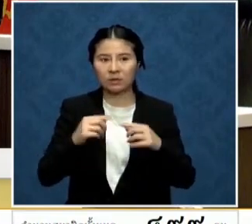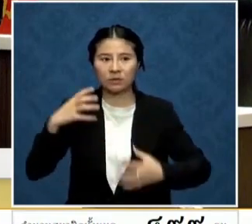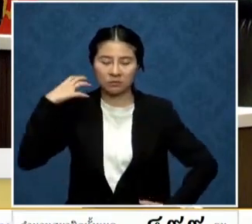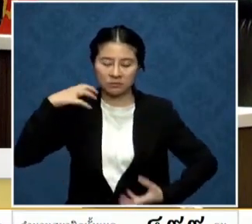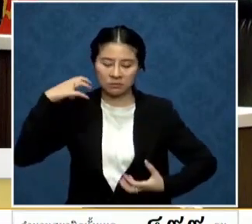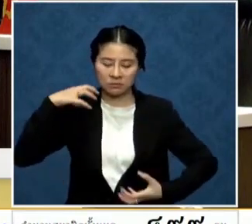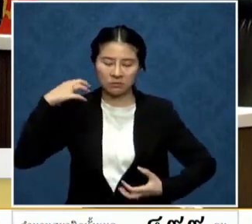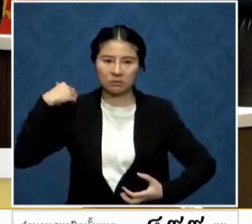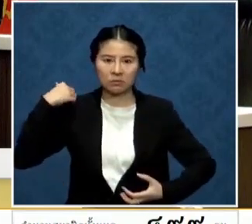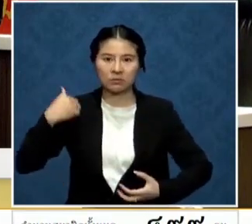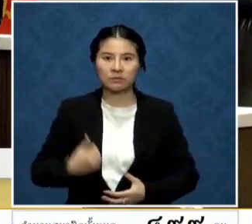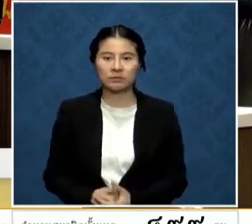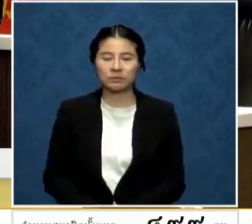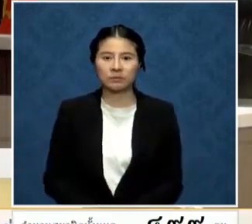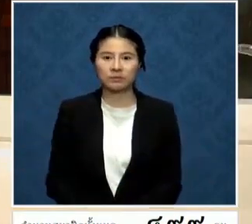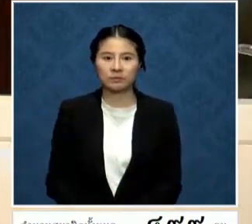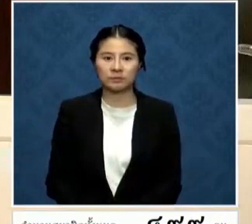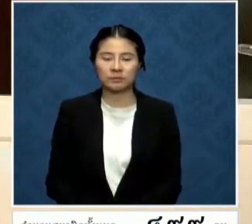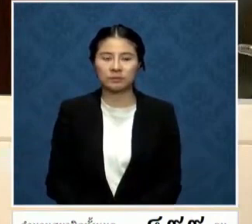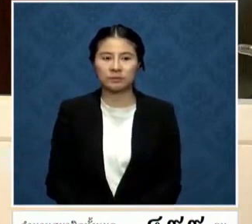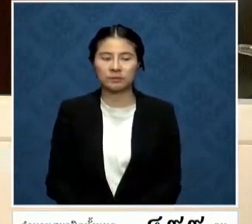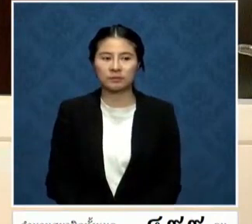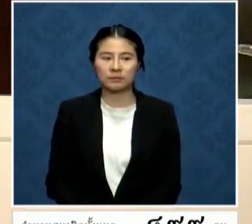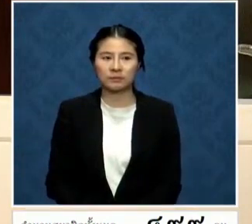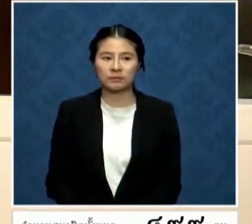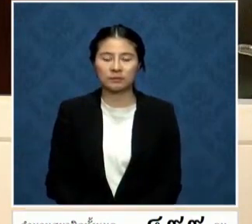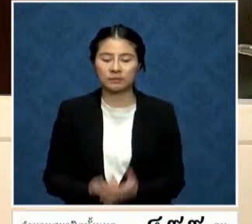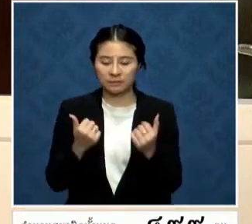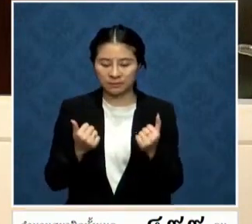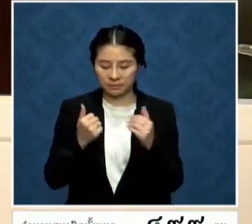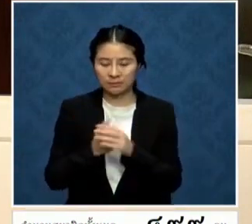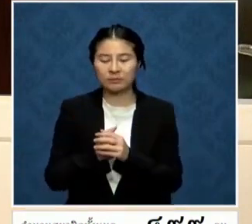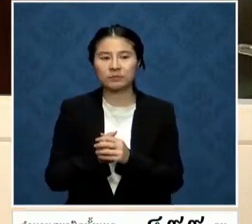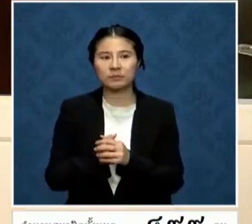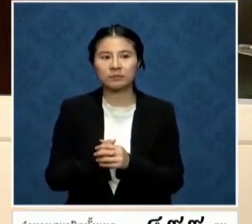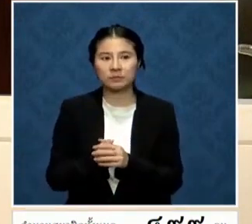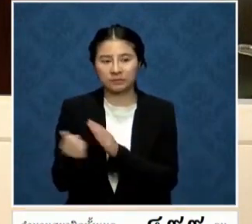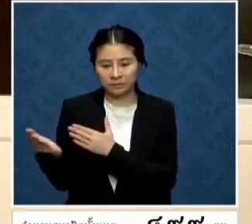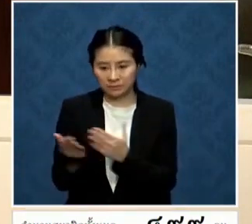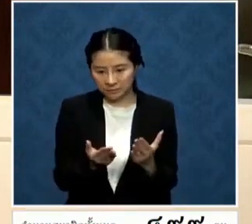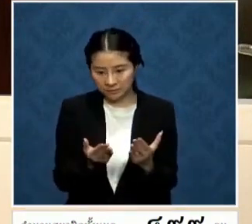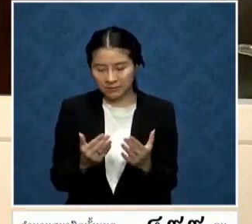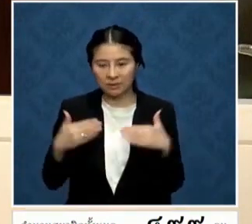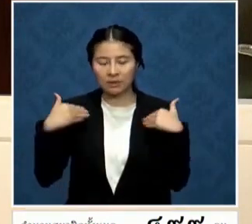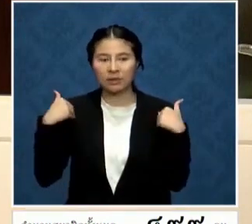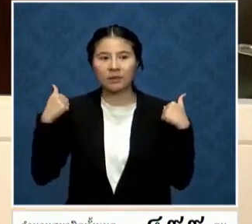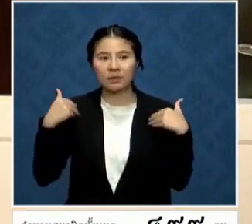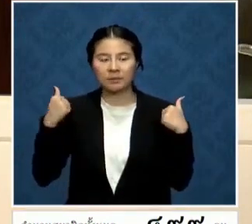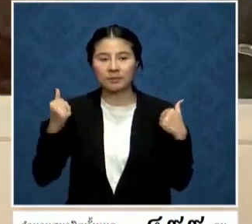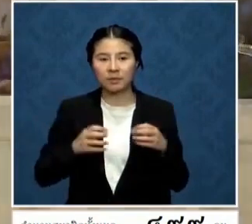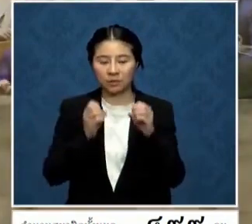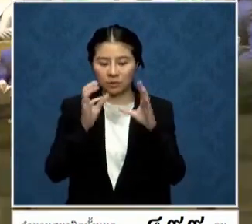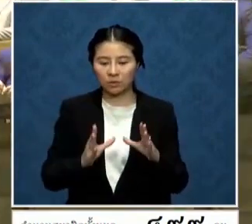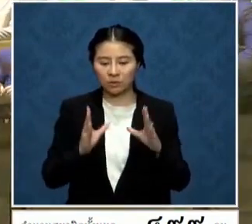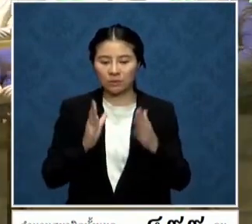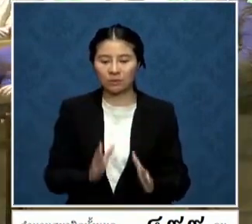คุณครับสภาผู้แทนราษฎรขอต้อนรับคณะครูและนัก